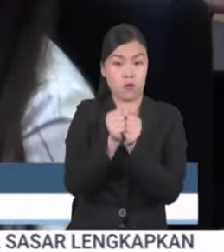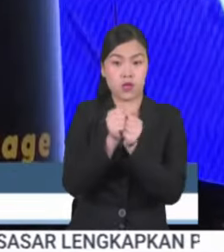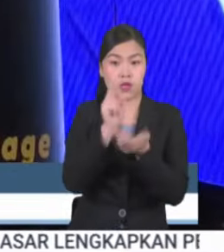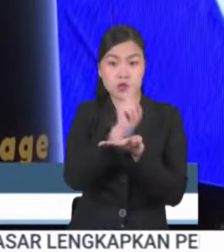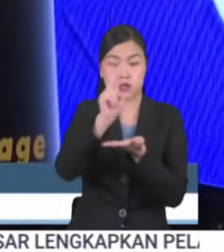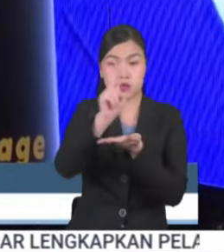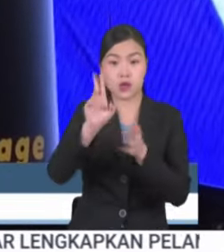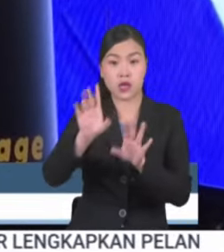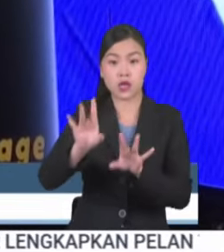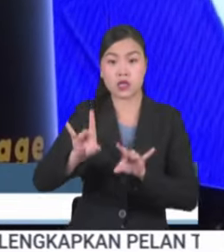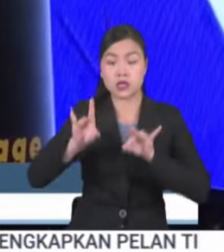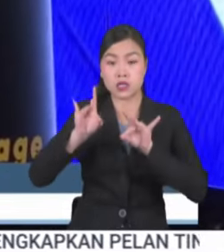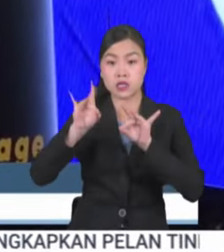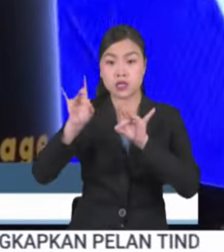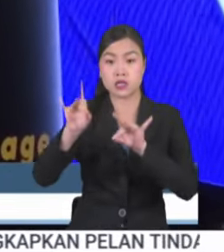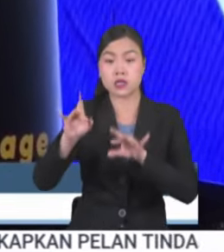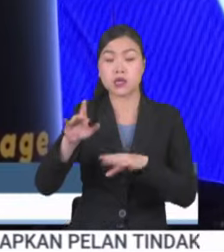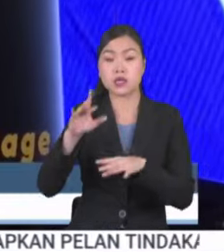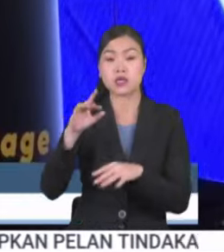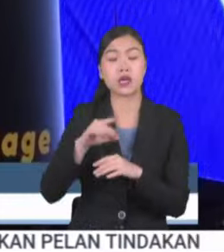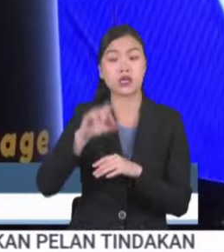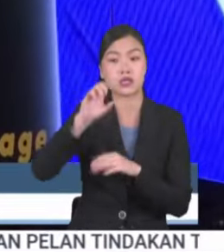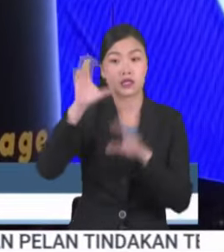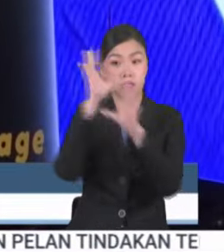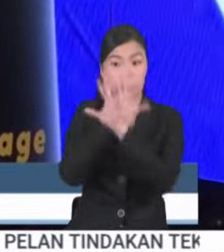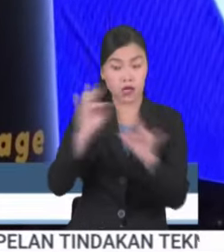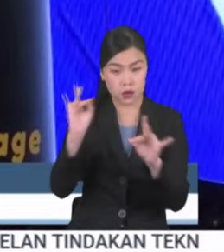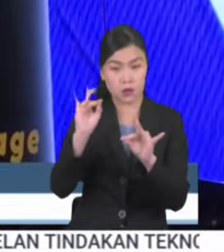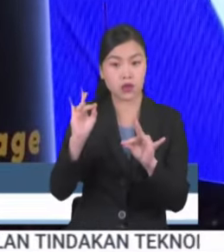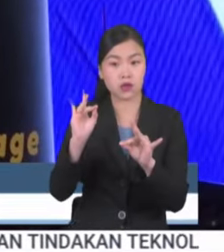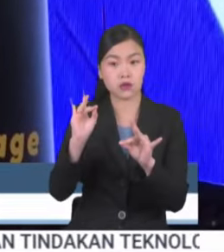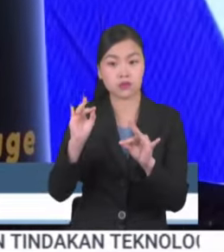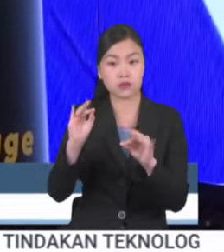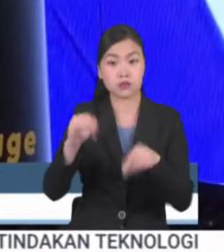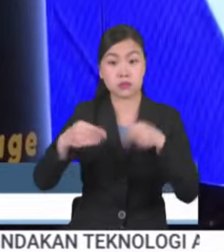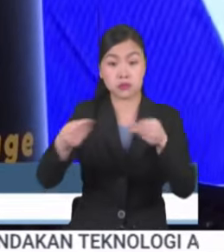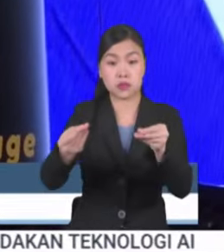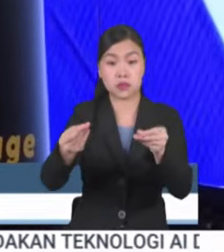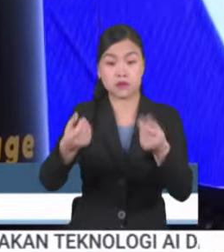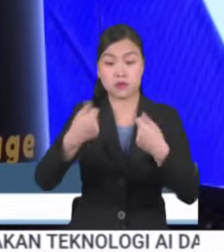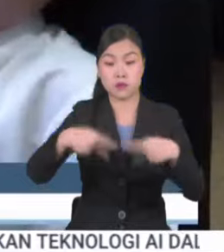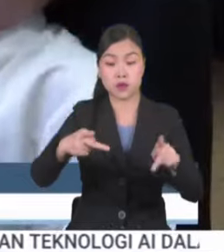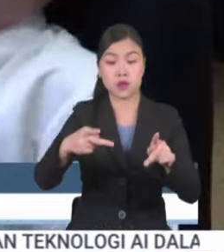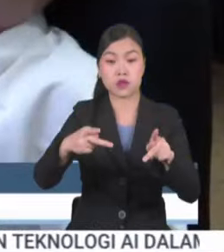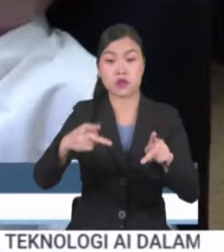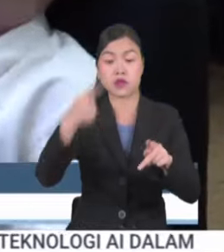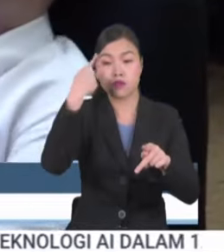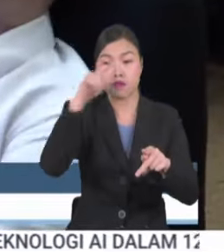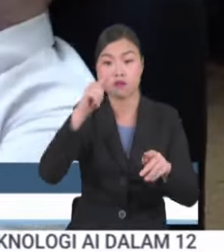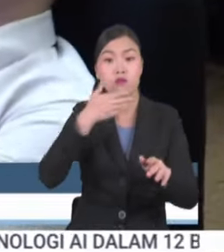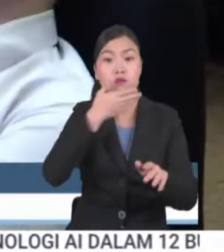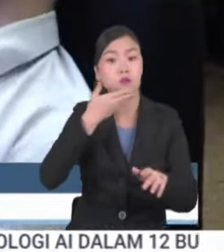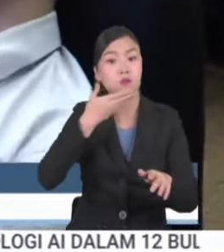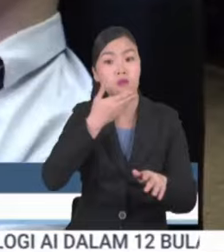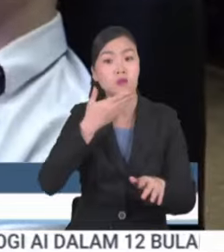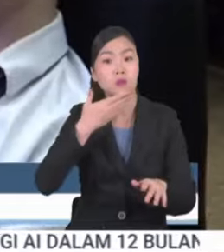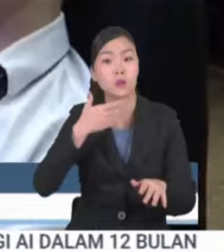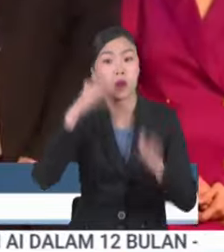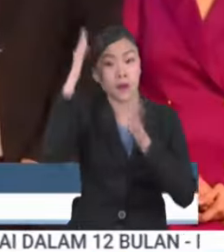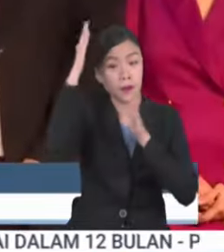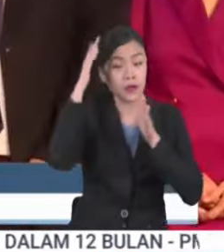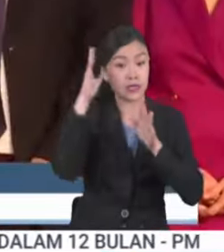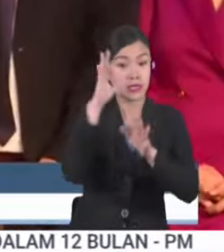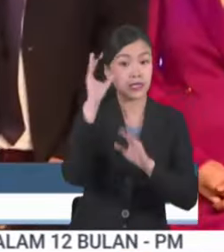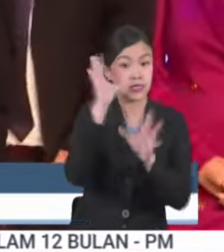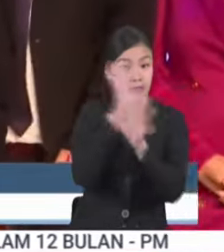China Foundation for Cultural Heritage Conservation membuka peluang kepada belia tempatan untuk berinteraksi dengan peserta